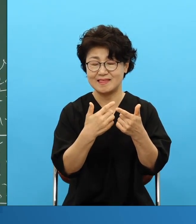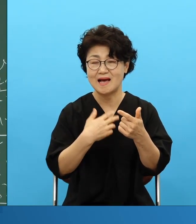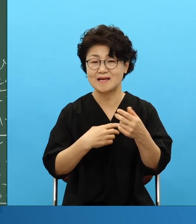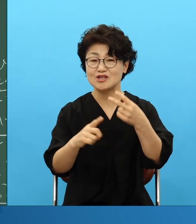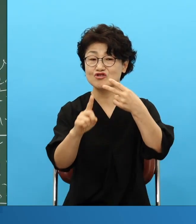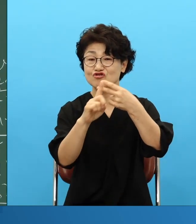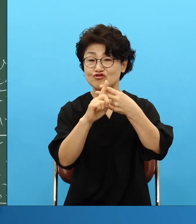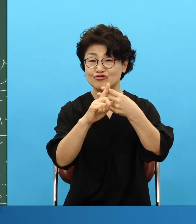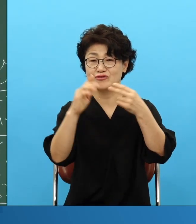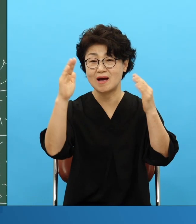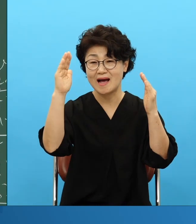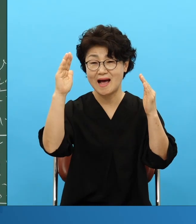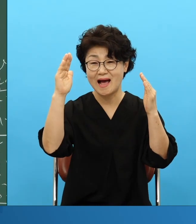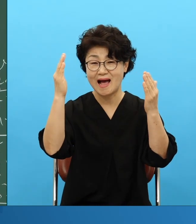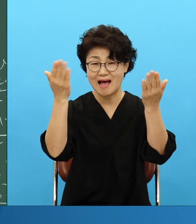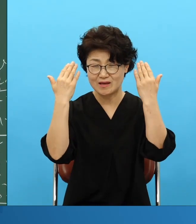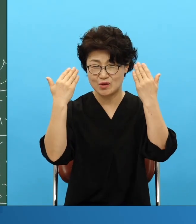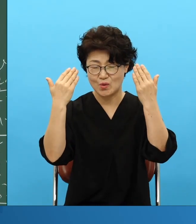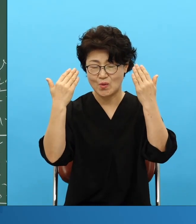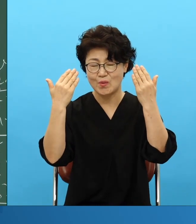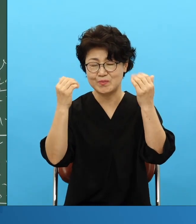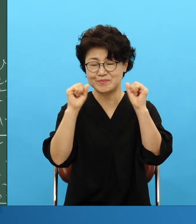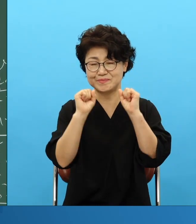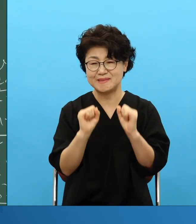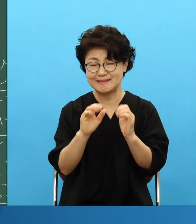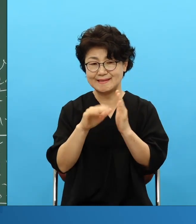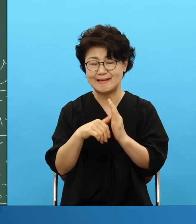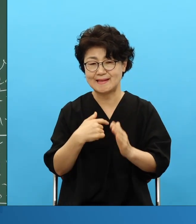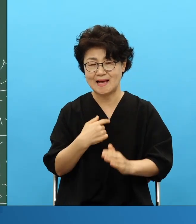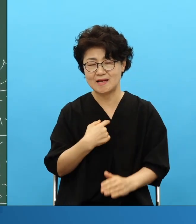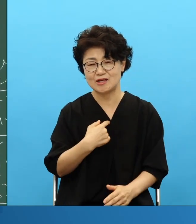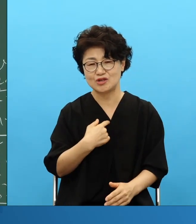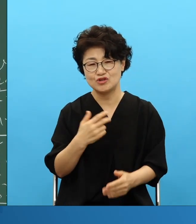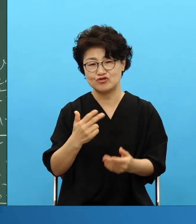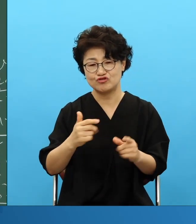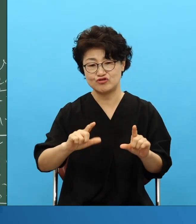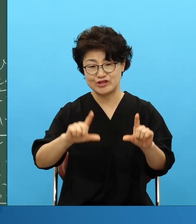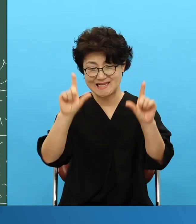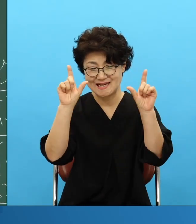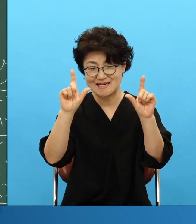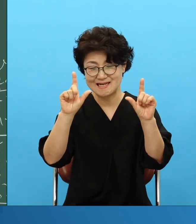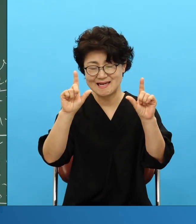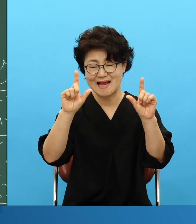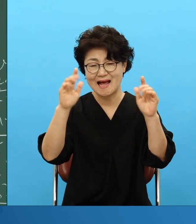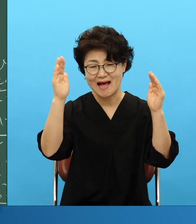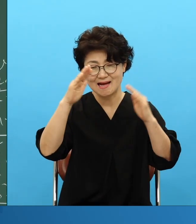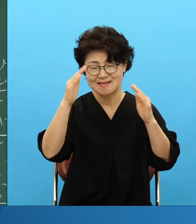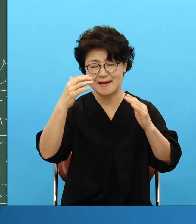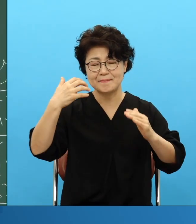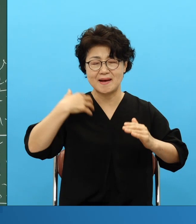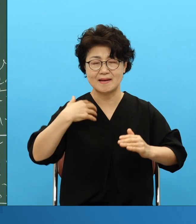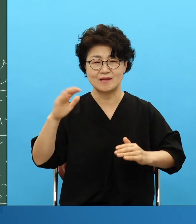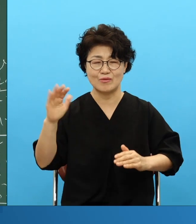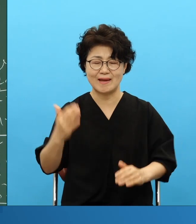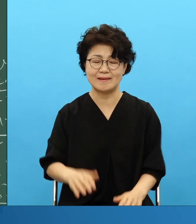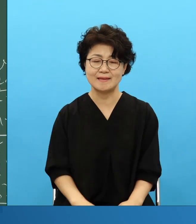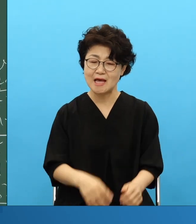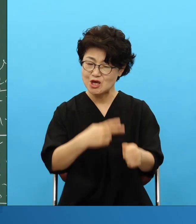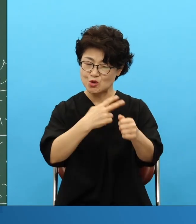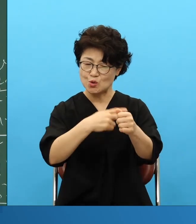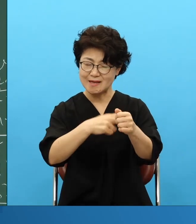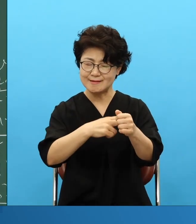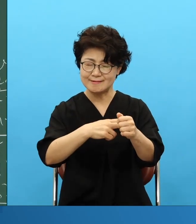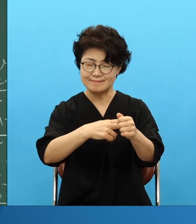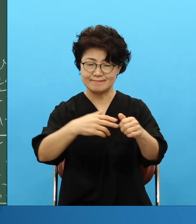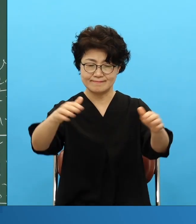주일학교를 맡았는데 당연한 거 아니겠습니까? 교사들 불렀어요. And so I was in charge of the Sunday school at the Jungang Church,